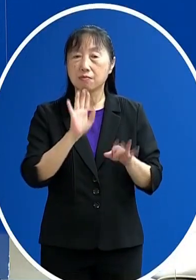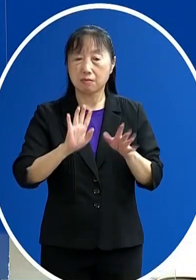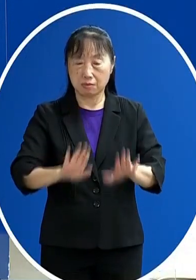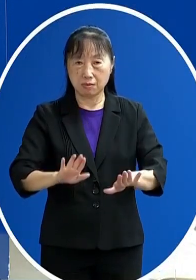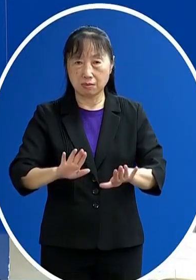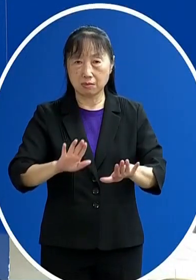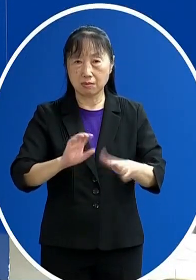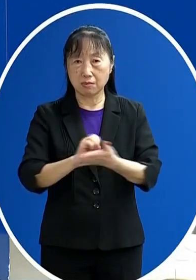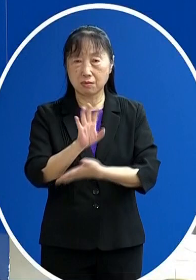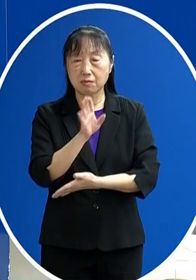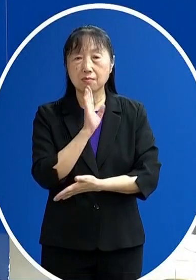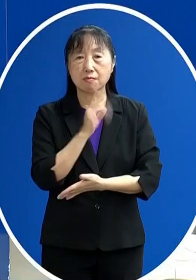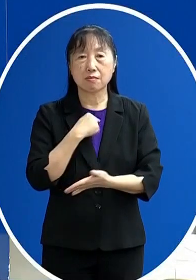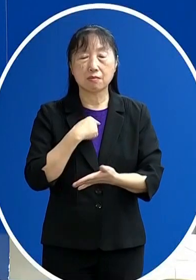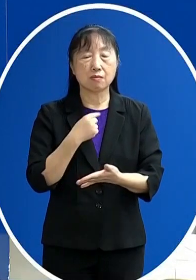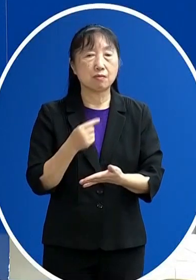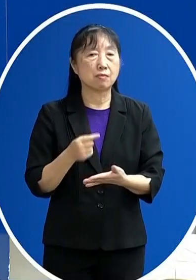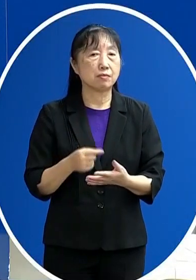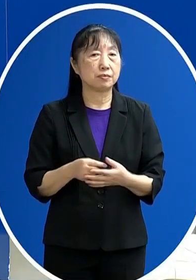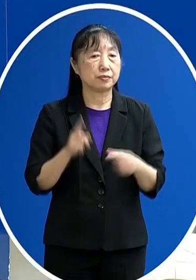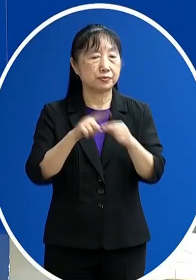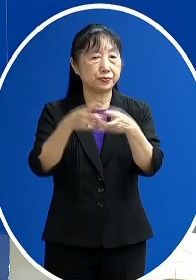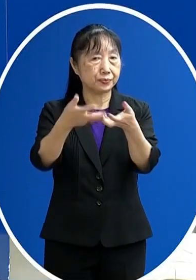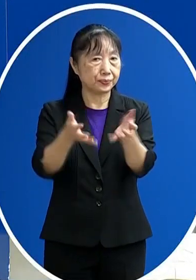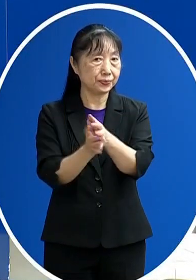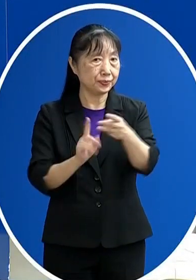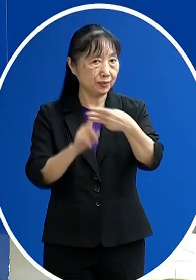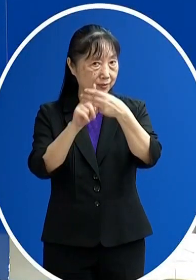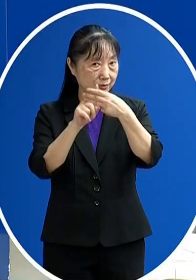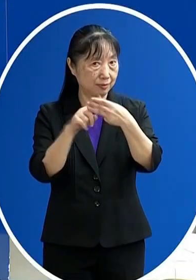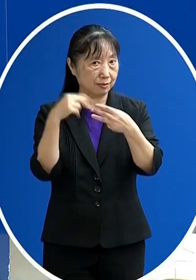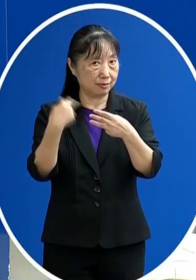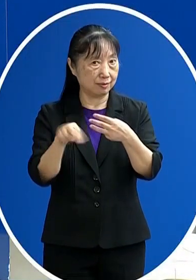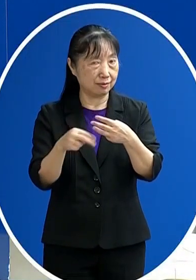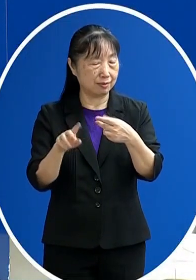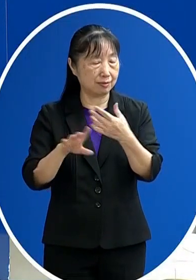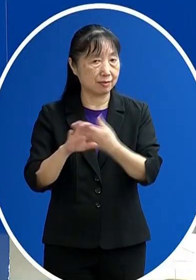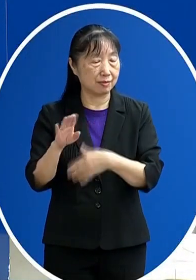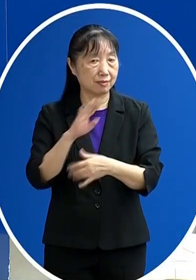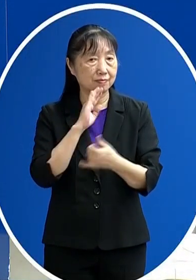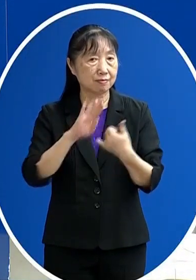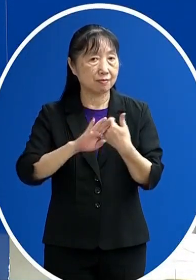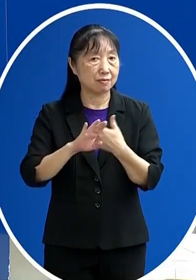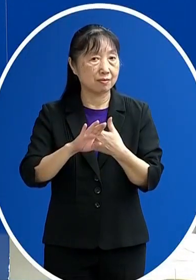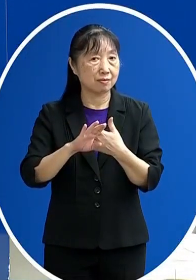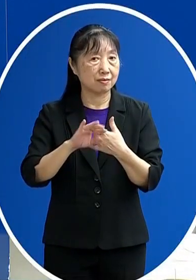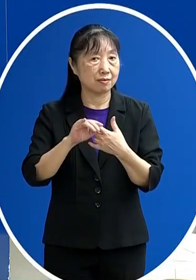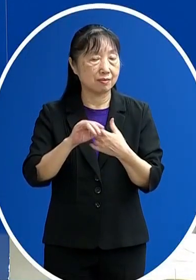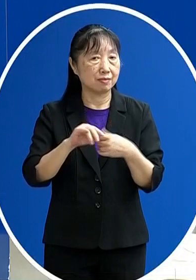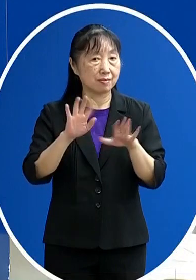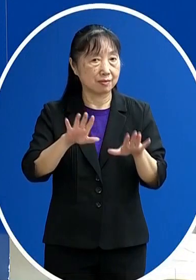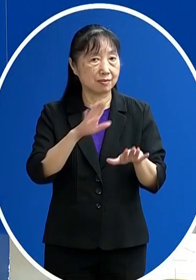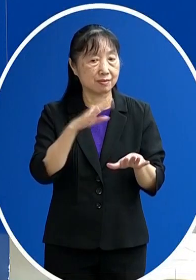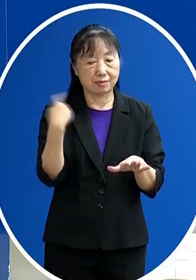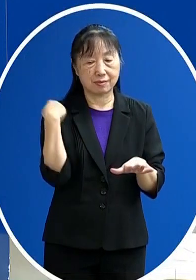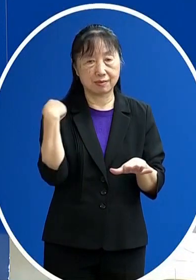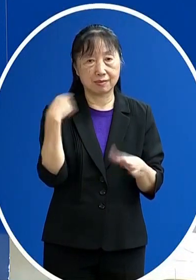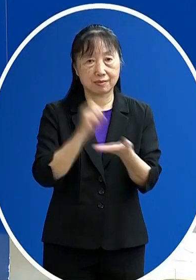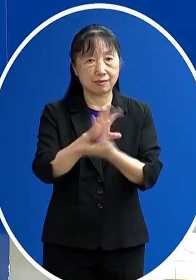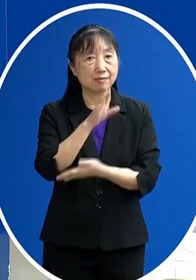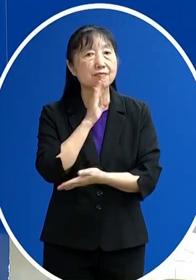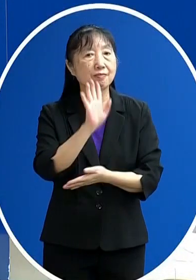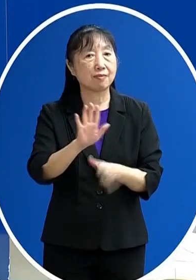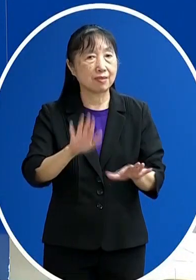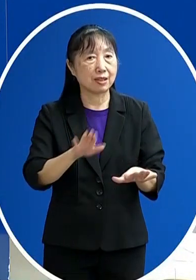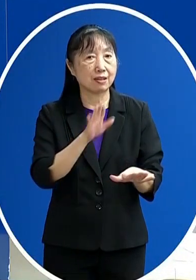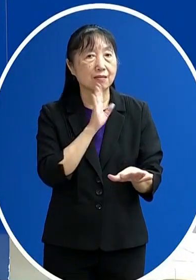主要是中部这边的这个个案为主，然后另外就是大概也是跟我昨天所讲过说目前我们大概是处